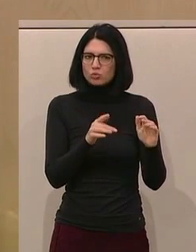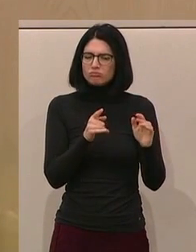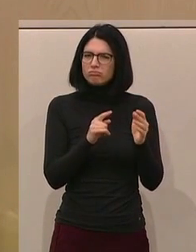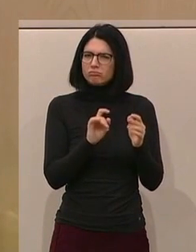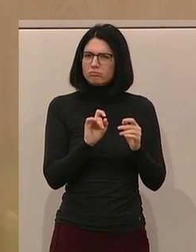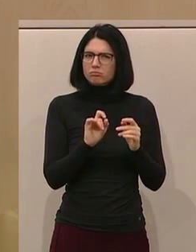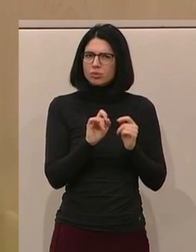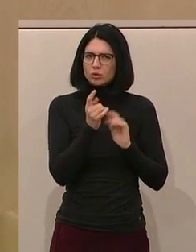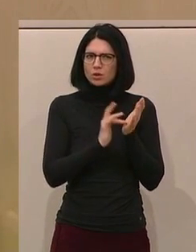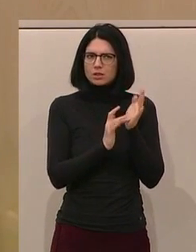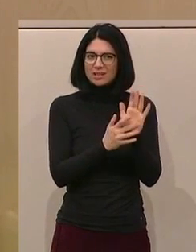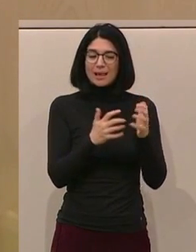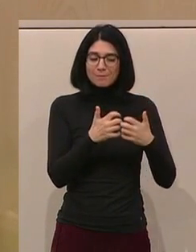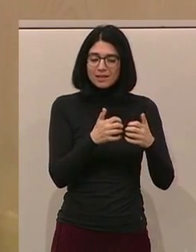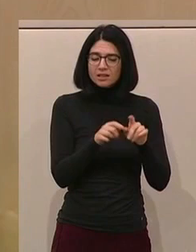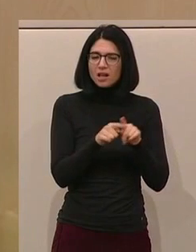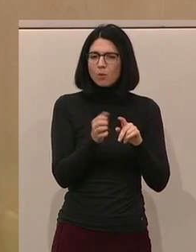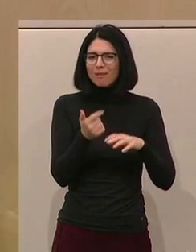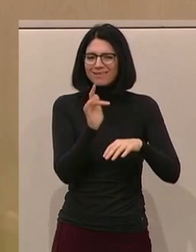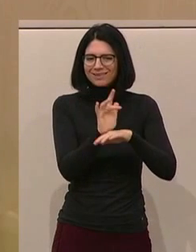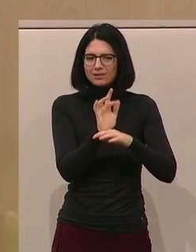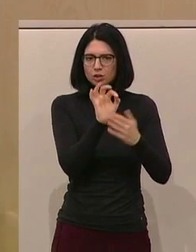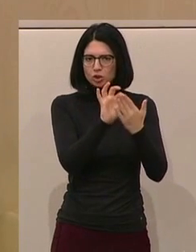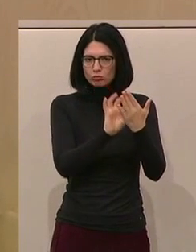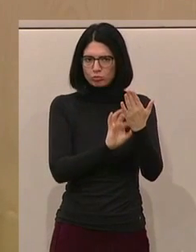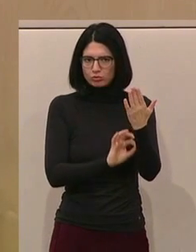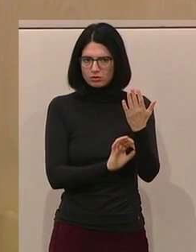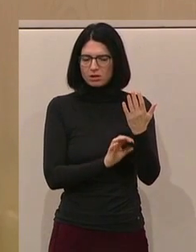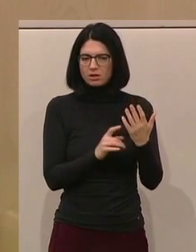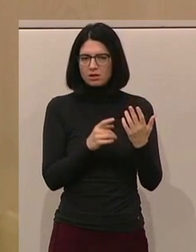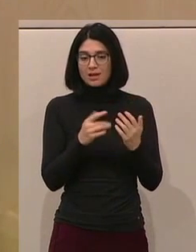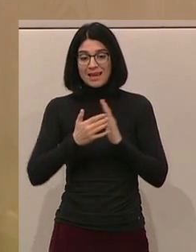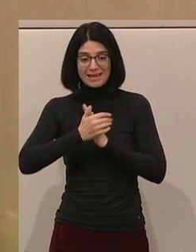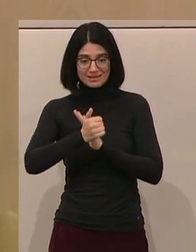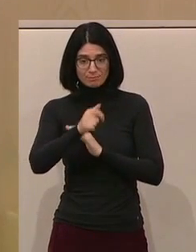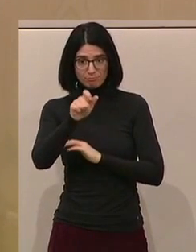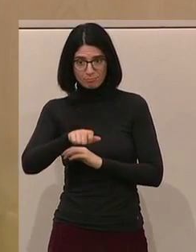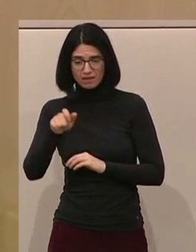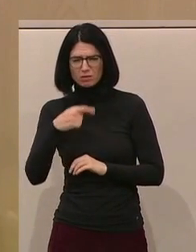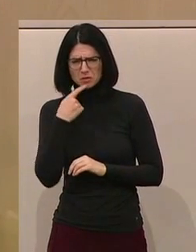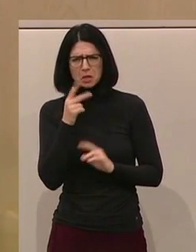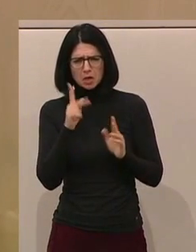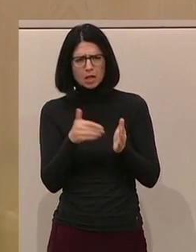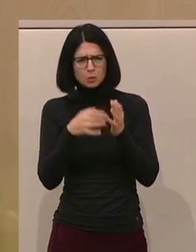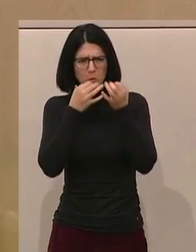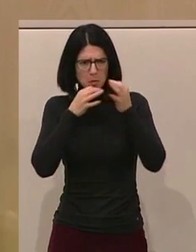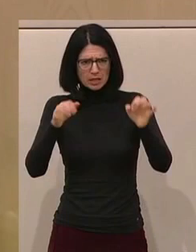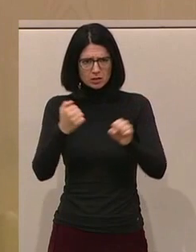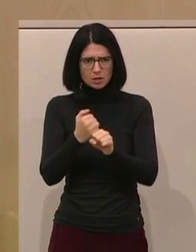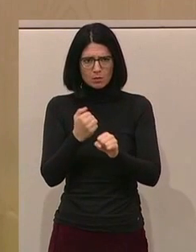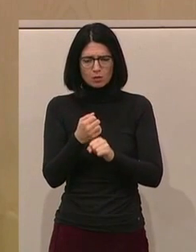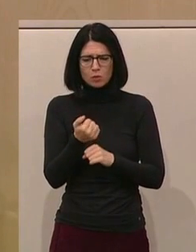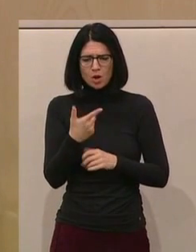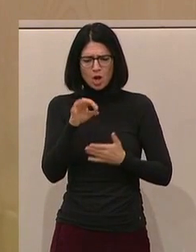hervor. Aber der Bericht merkt auch kritisch an, dass es aus der Sicht der Experten noch einigen Verbesserungsbedarf gibt und